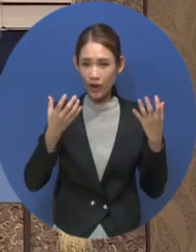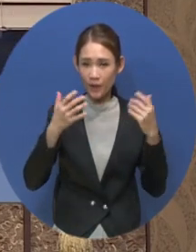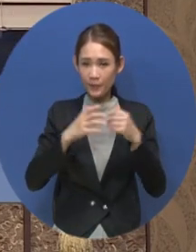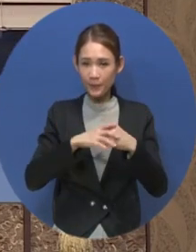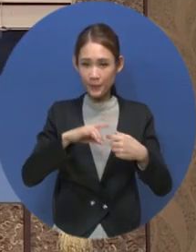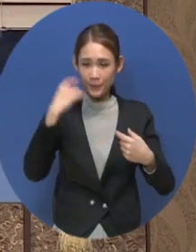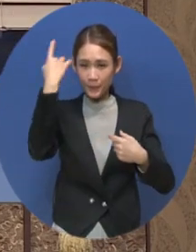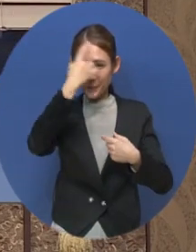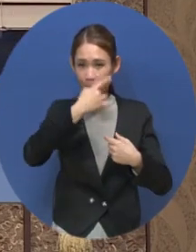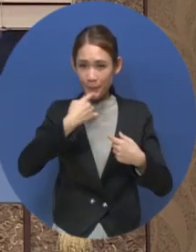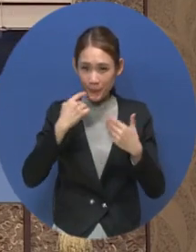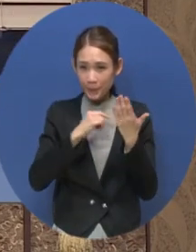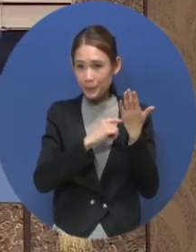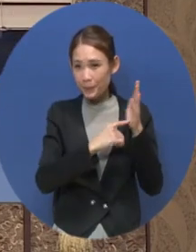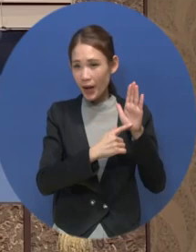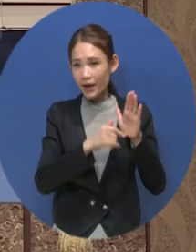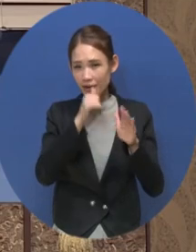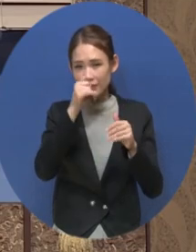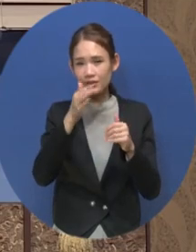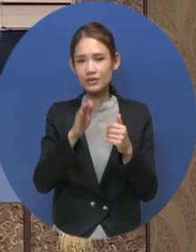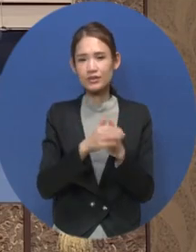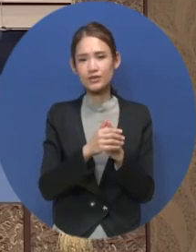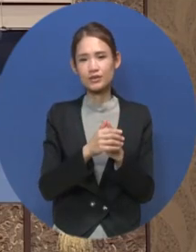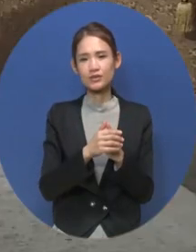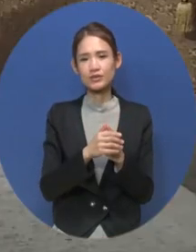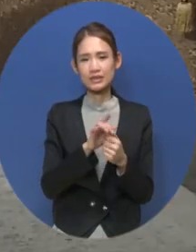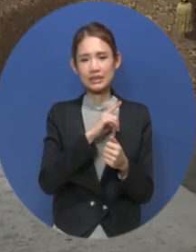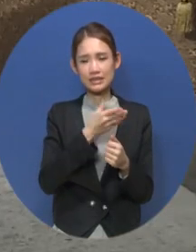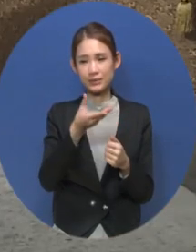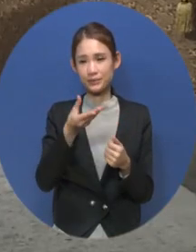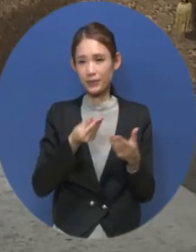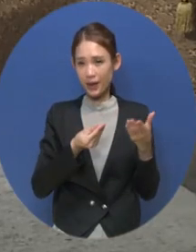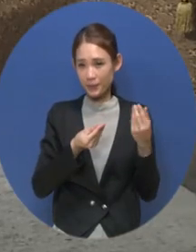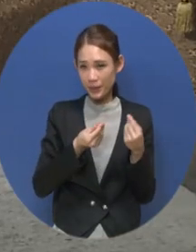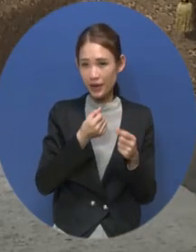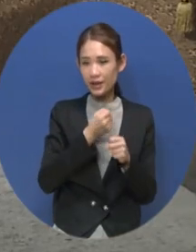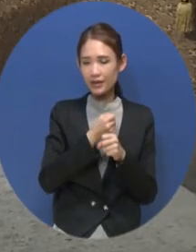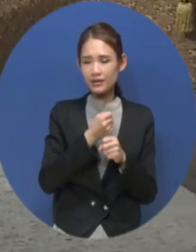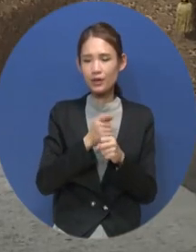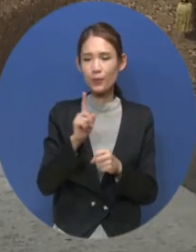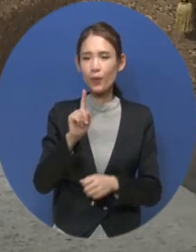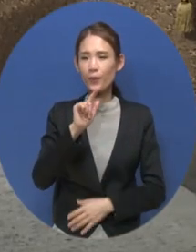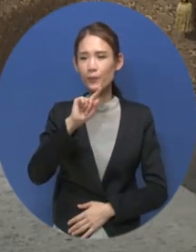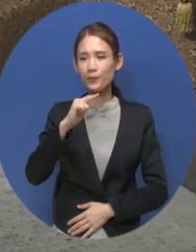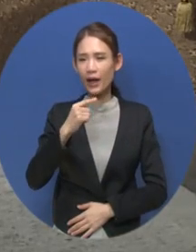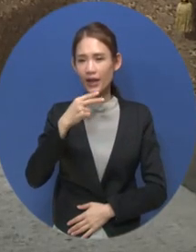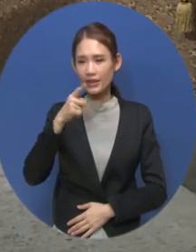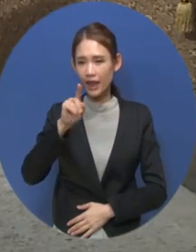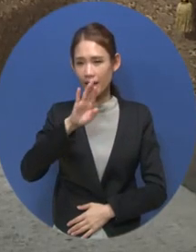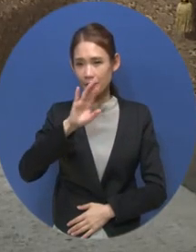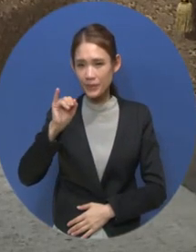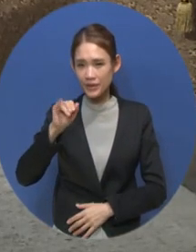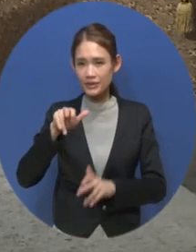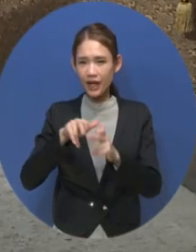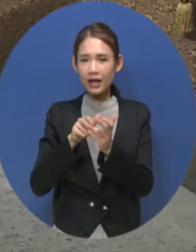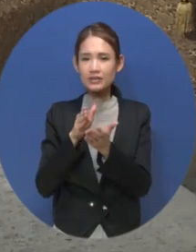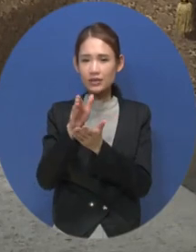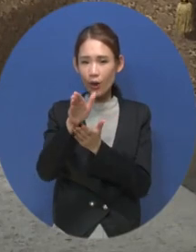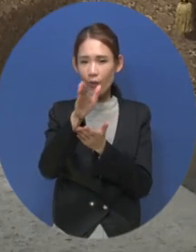수호랑 반다비 올림픽 패럴림픽. 네, 너무 그래서 이름을 따서 반다비라고 짓고 이제 장애인 전용이라는 말을